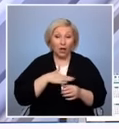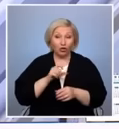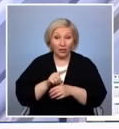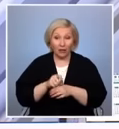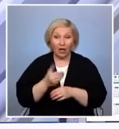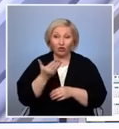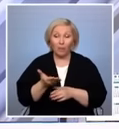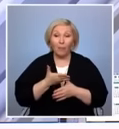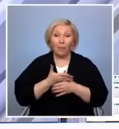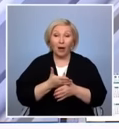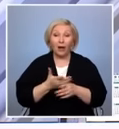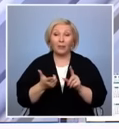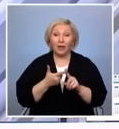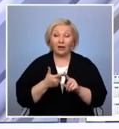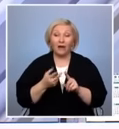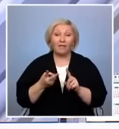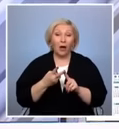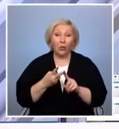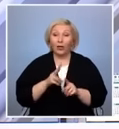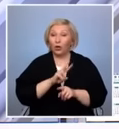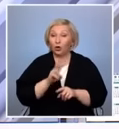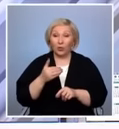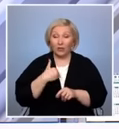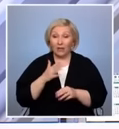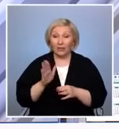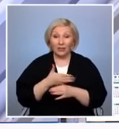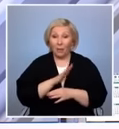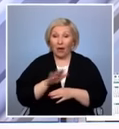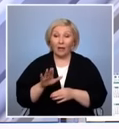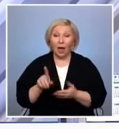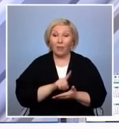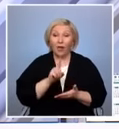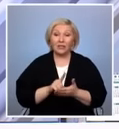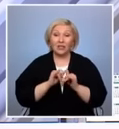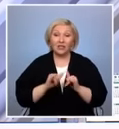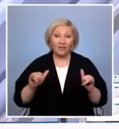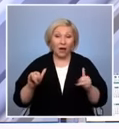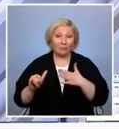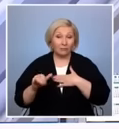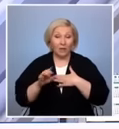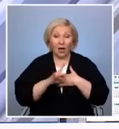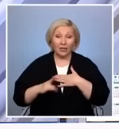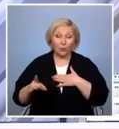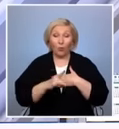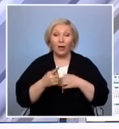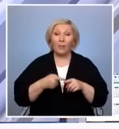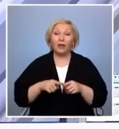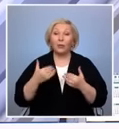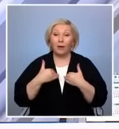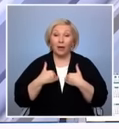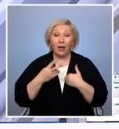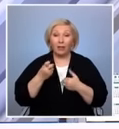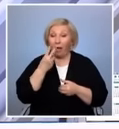вопросы. Хабиров ответил так. «Мы, когда говорим о выборах, бываем политкорректны, но мы же взрослые люди.